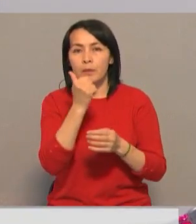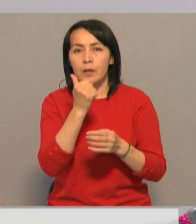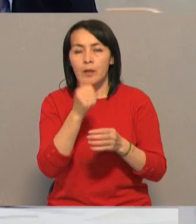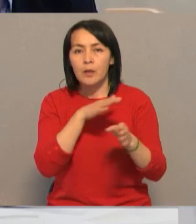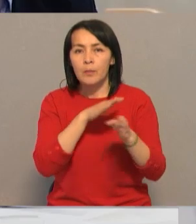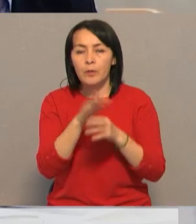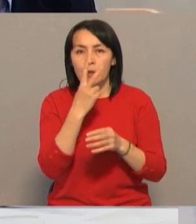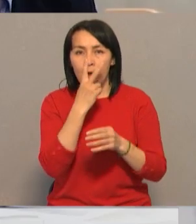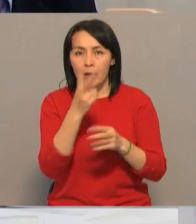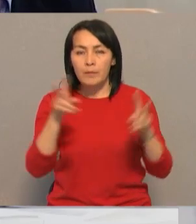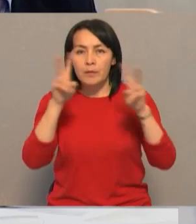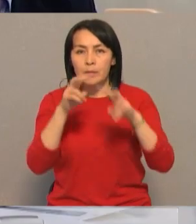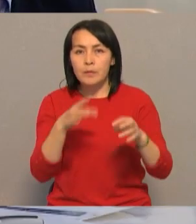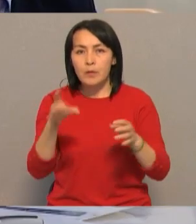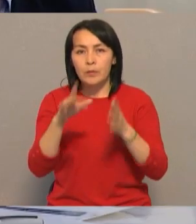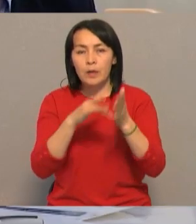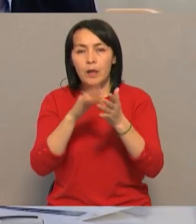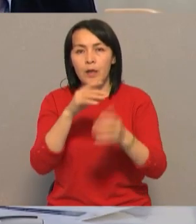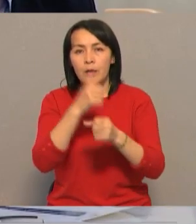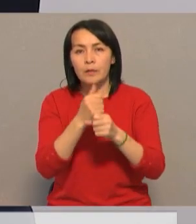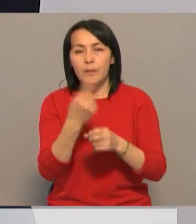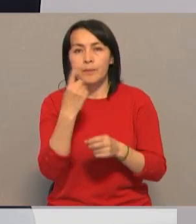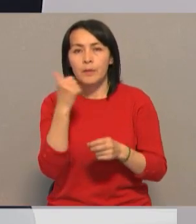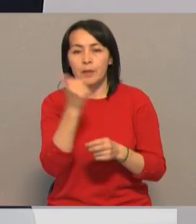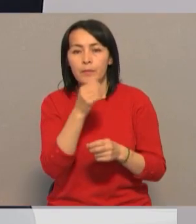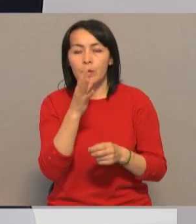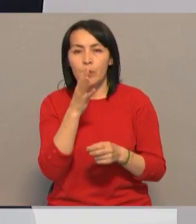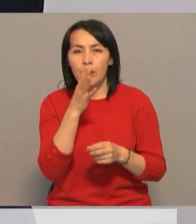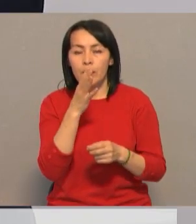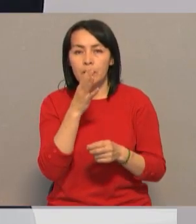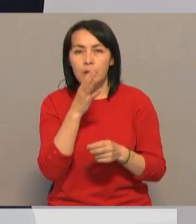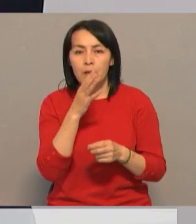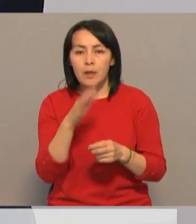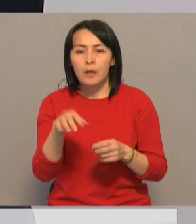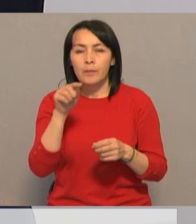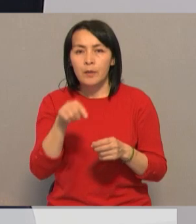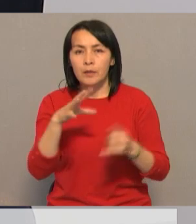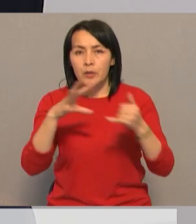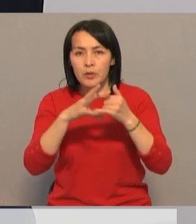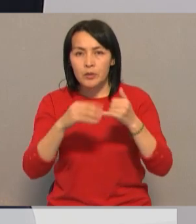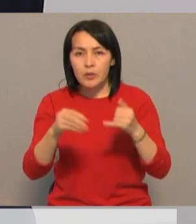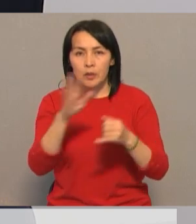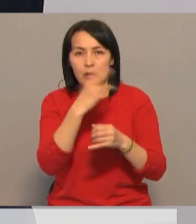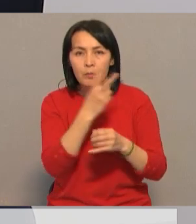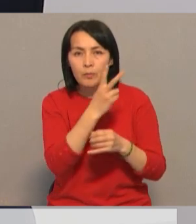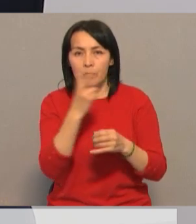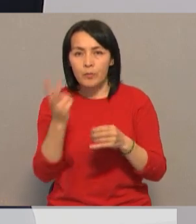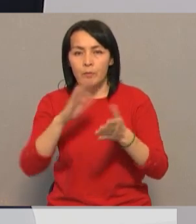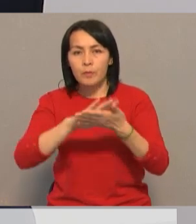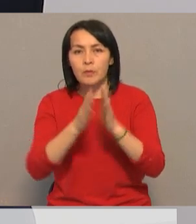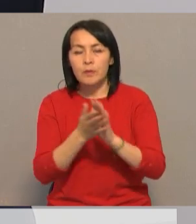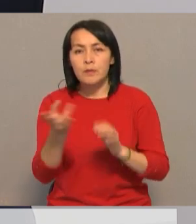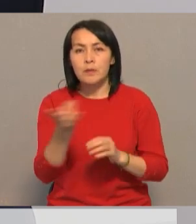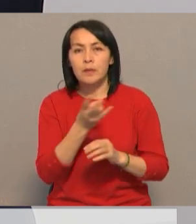отырамыз. Аудан қала әкімдері сіздерге бір апта мерзімде бағанағыдай алқаптарды анықтап, солармен келісу